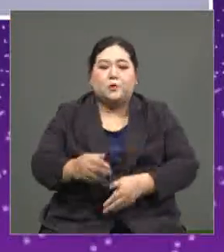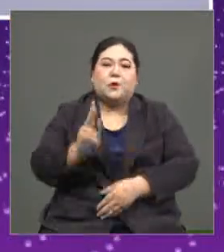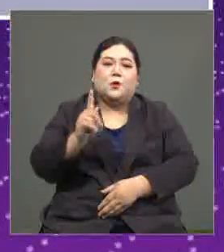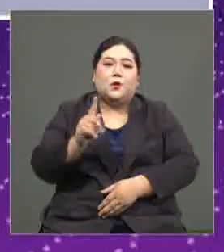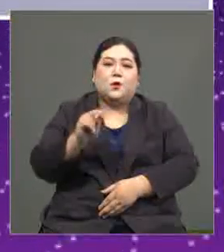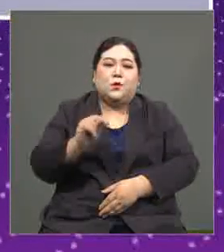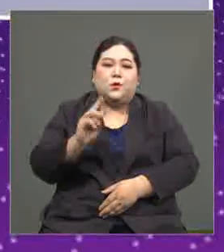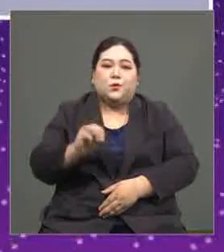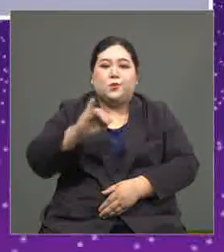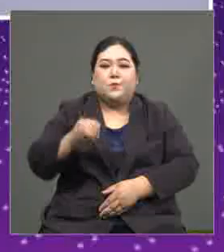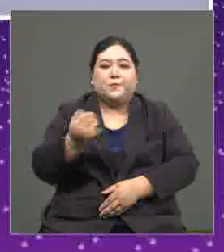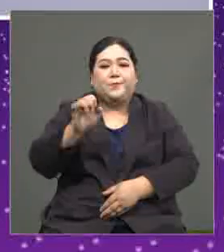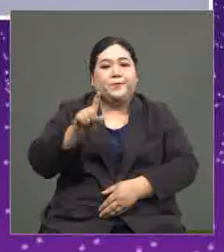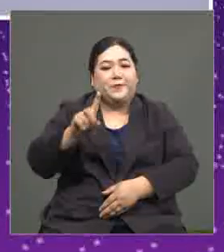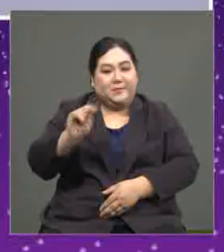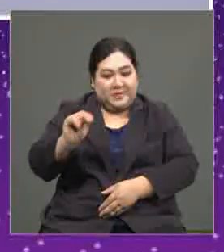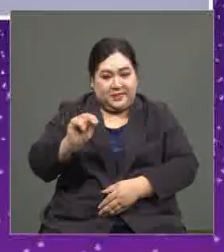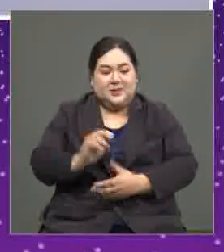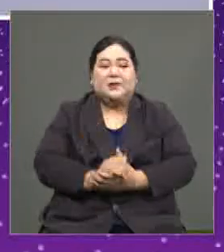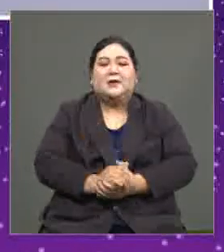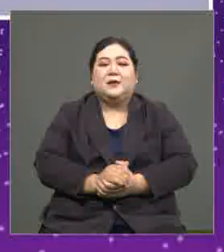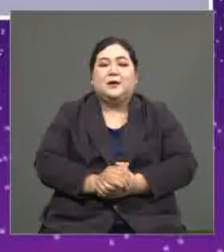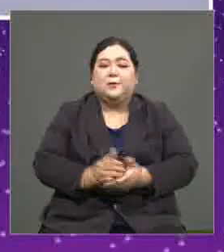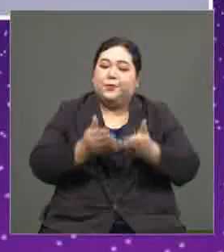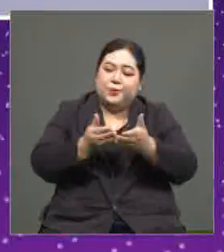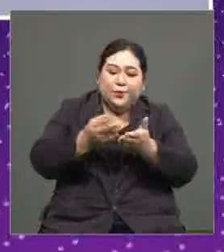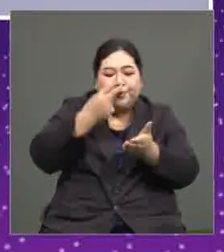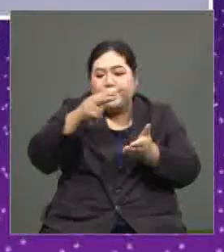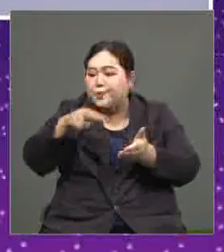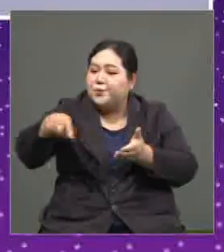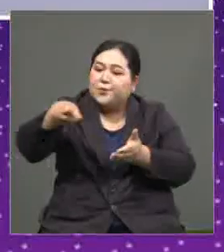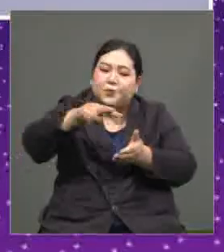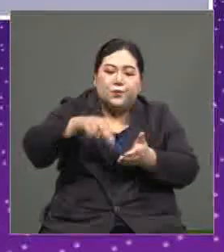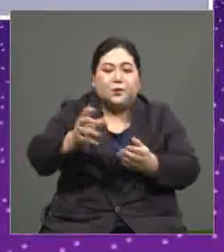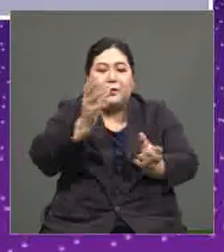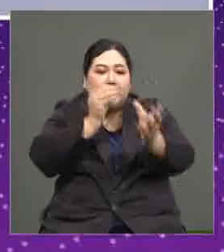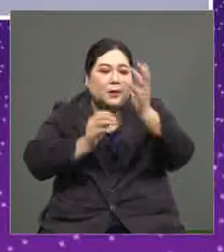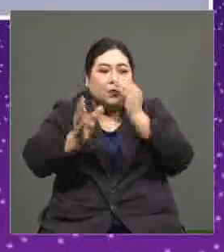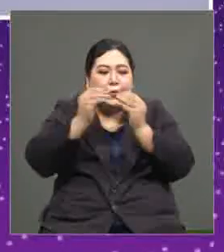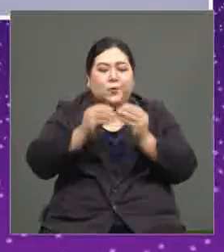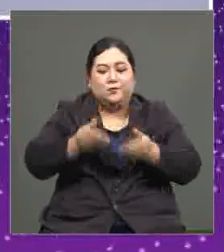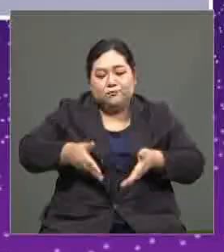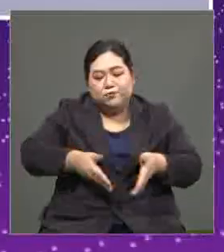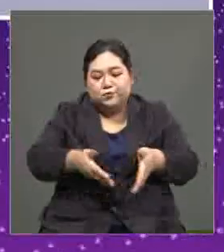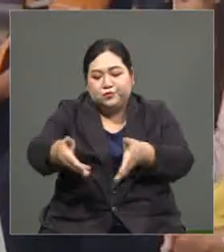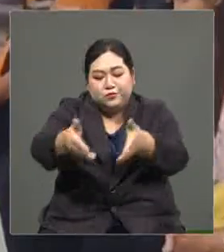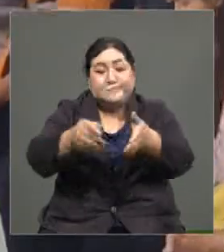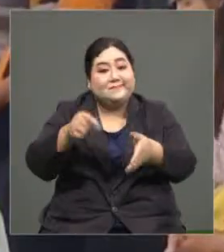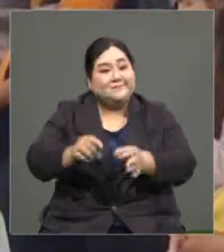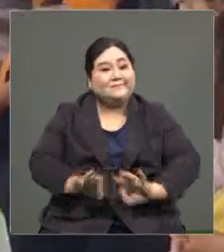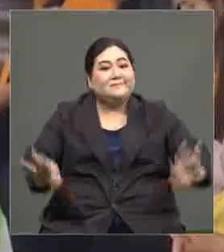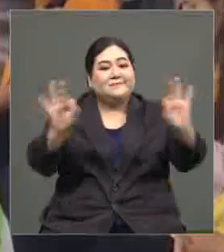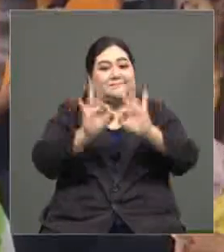องเรือไปศึกษาสำรวจสถานการณ์ในปัจจุบันไปเรียนรู้คุณค่าและความสำคัญของคลองขนมจีนค่ะโดยคลองขน